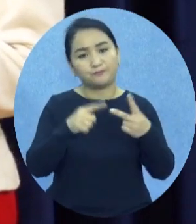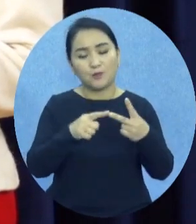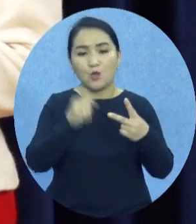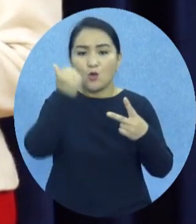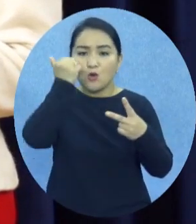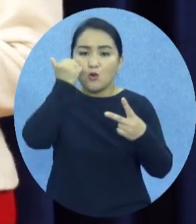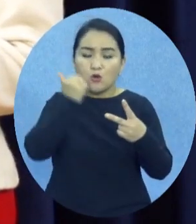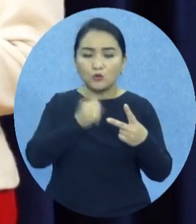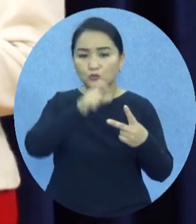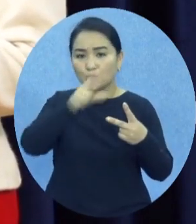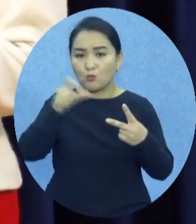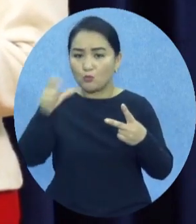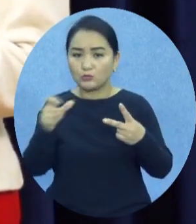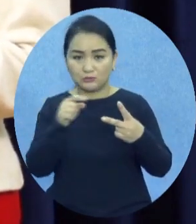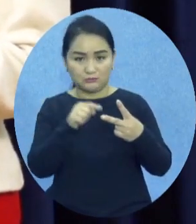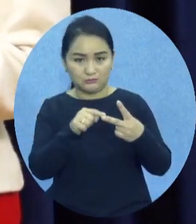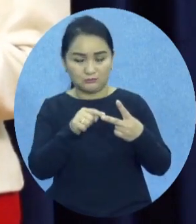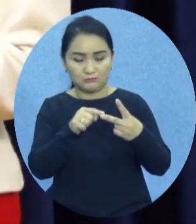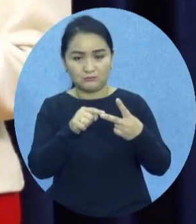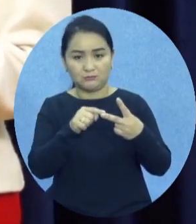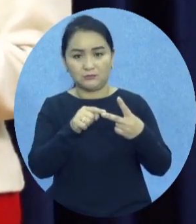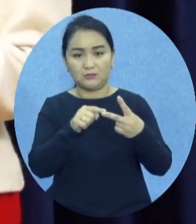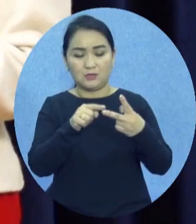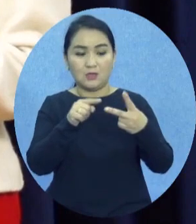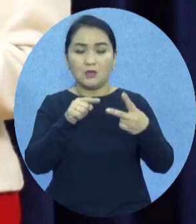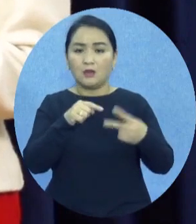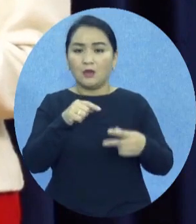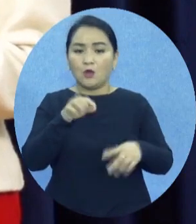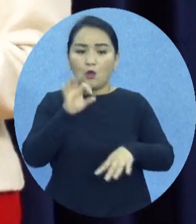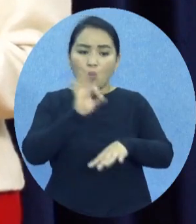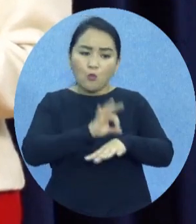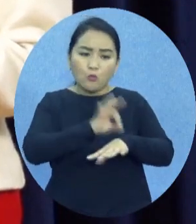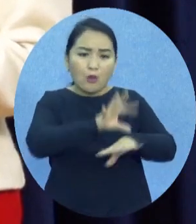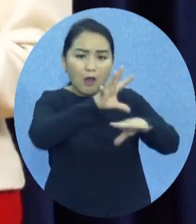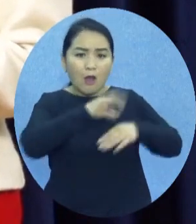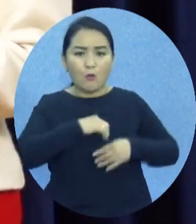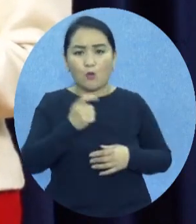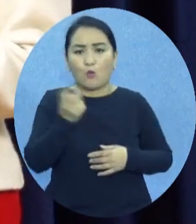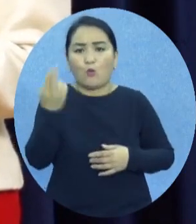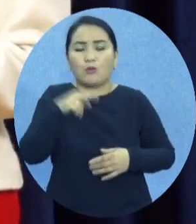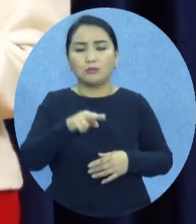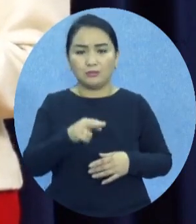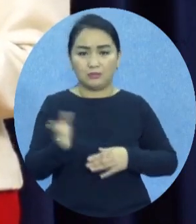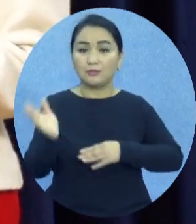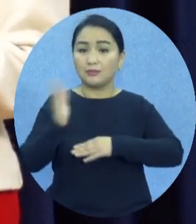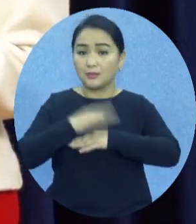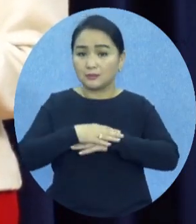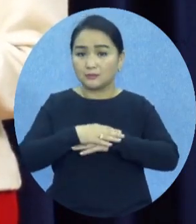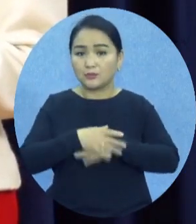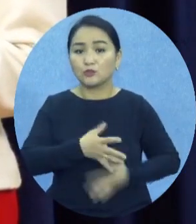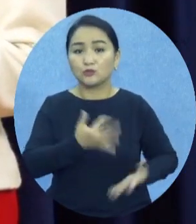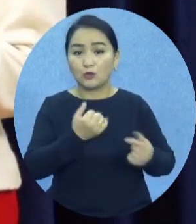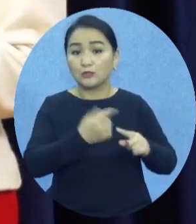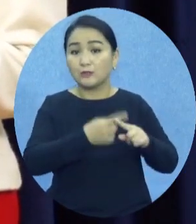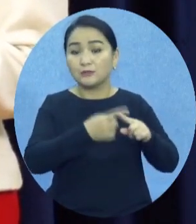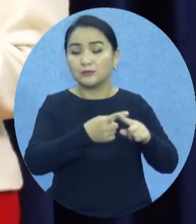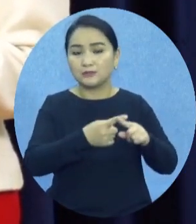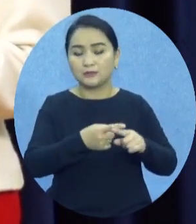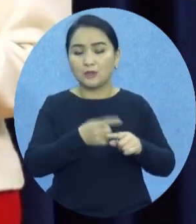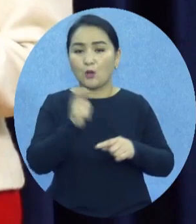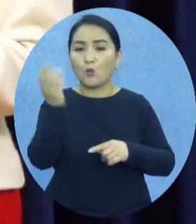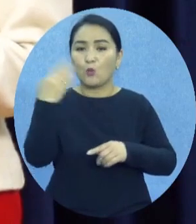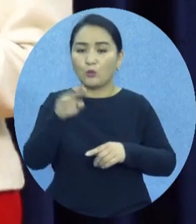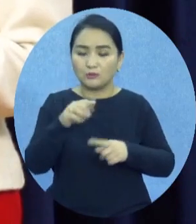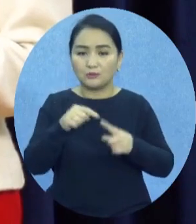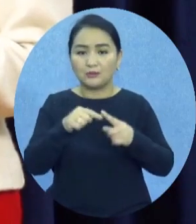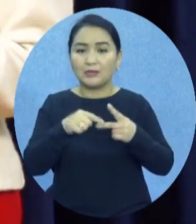хүмүүсүүд халдрын улмаас хүндэрч насорж байна. Тэгэхээр энэ хүндрэл насралтын эрслээс бид нэр сэргийлэхийн тулд